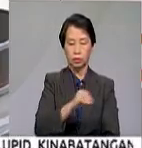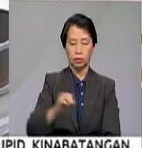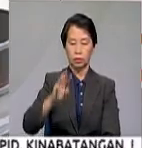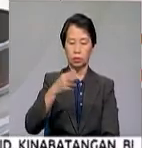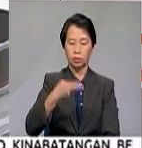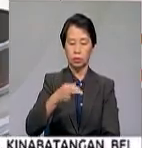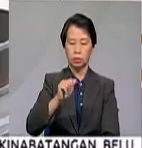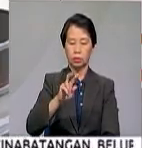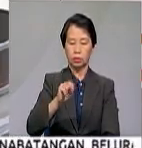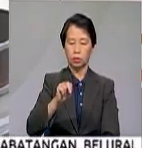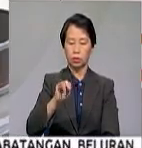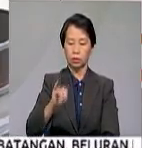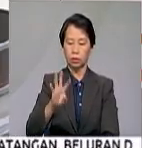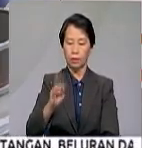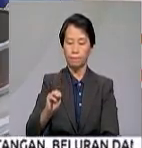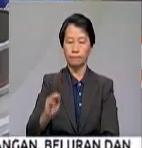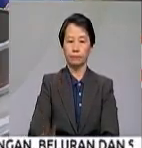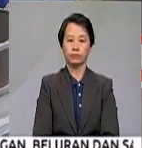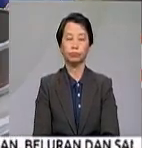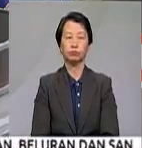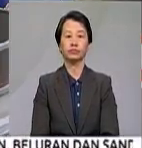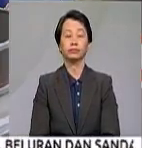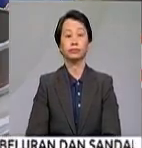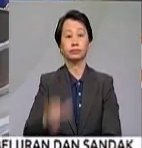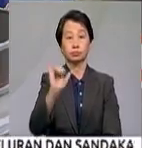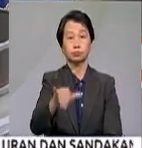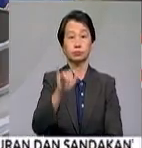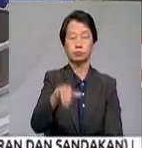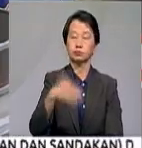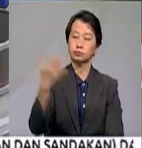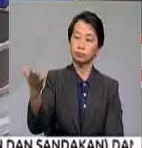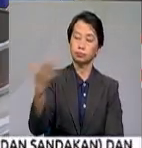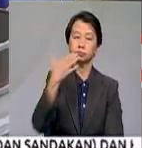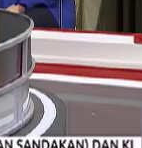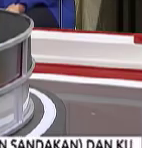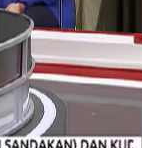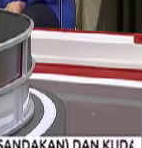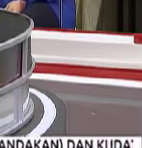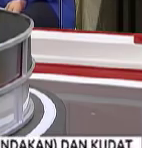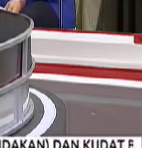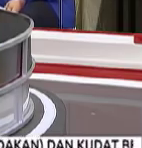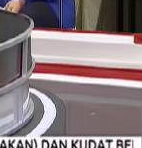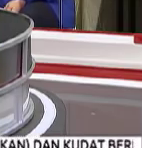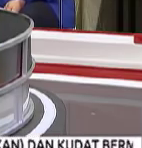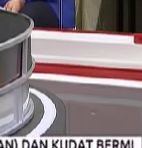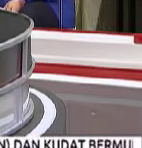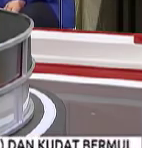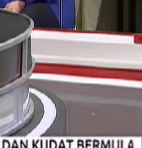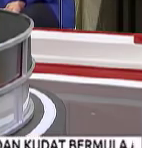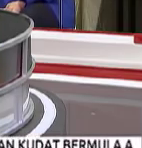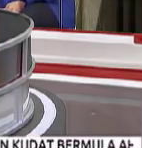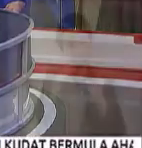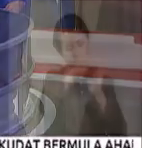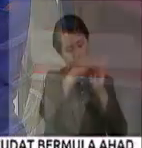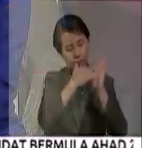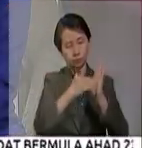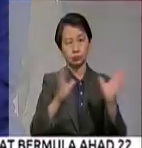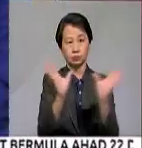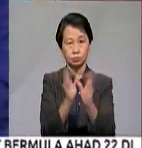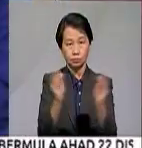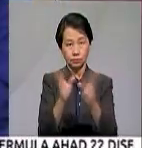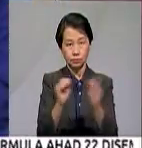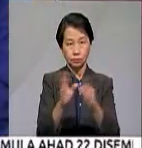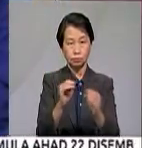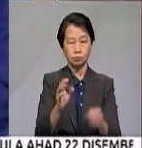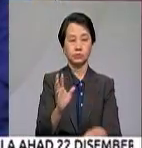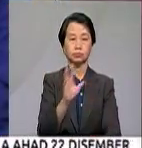Silakan. Ya, Faris, Farhatul, terima kasih. Sebelum kami memperincikan perjalanan sidang kemuncak Kuala